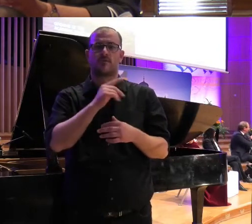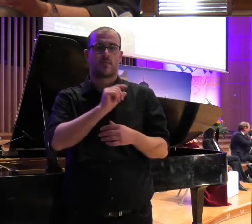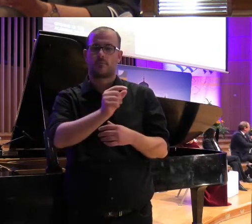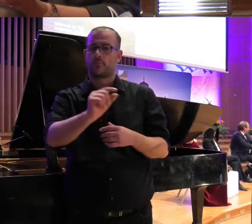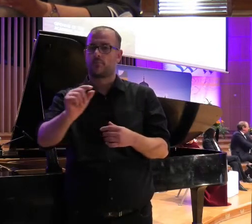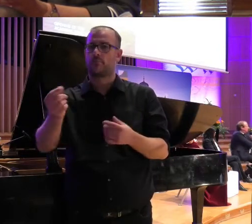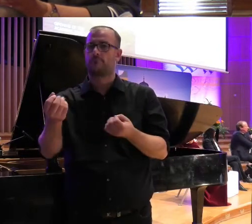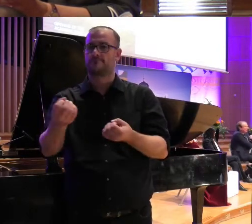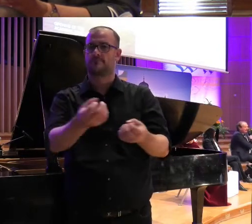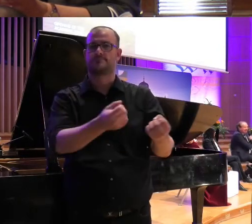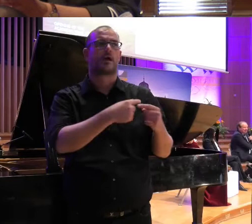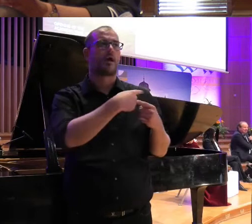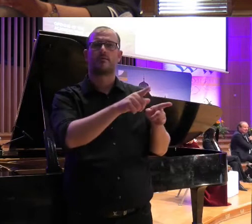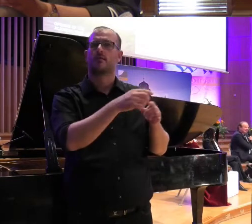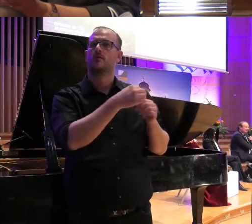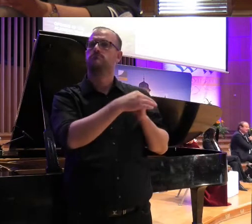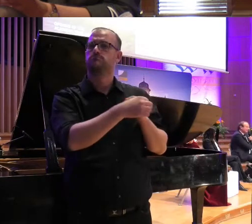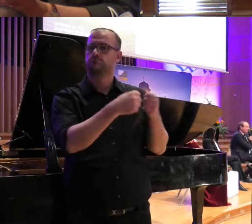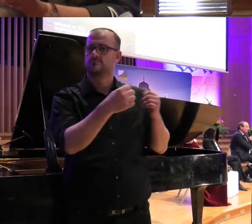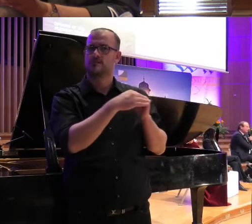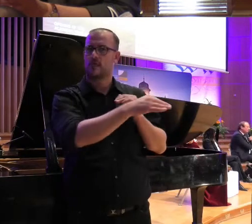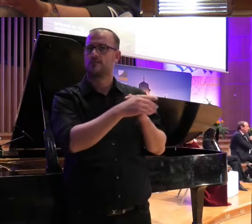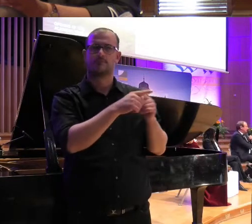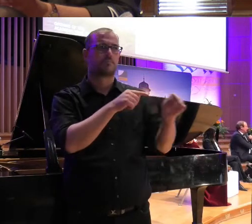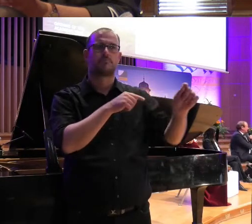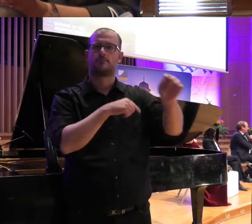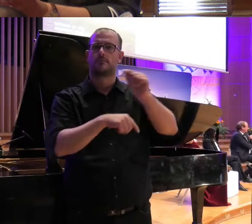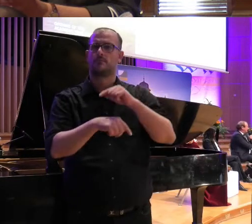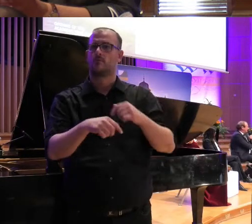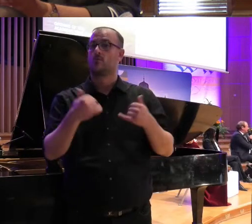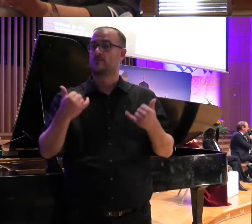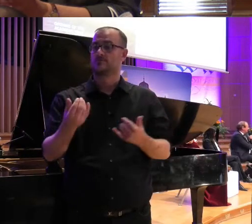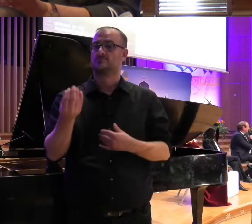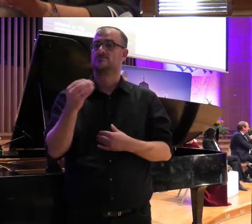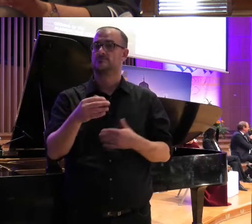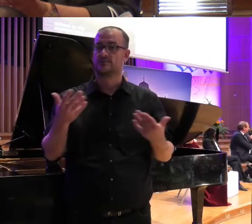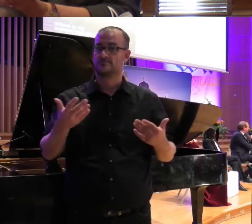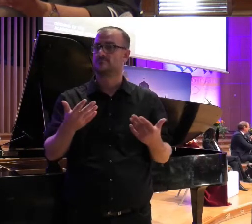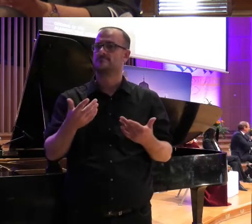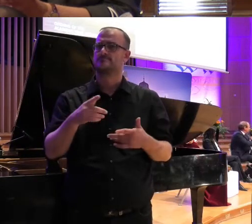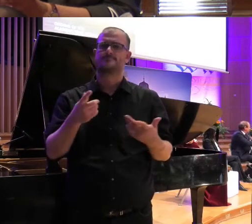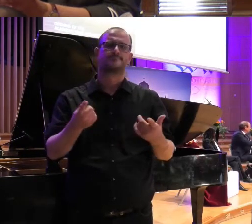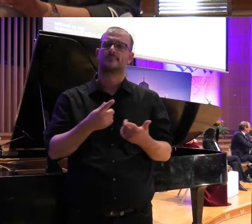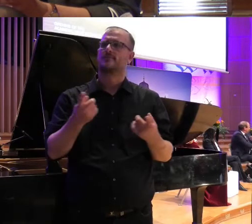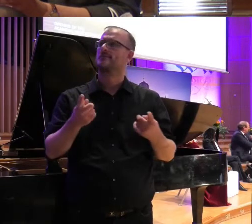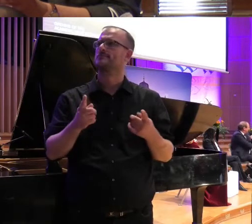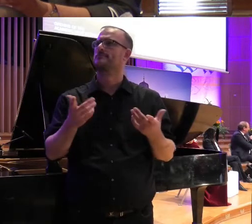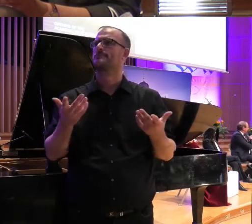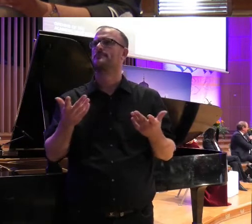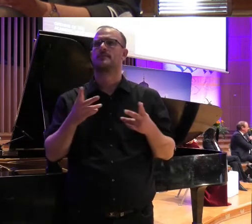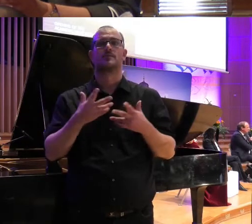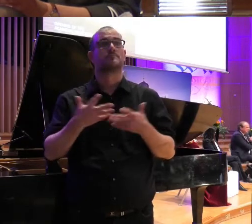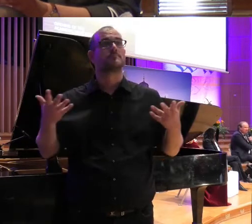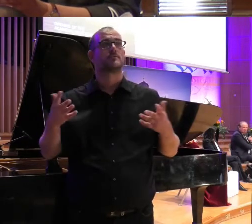anderen Bundesländern, als die ich gerade gesagt habe. Und was hinzukommt, es sind eben nicht diese